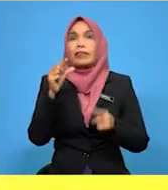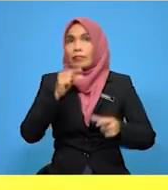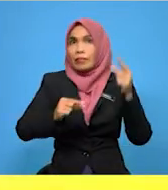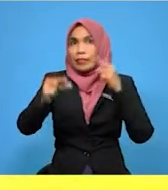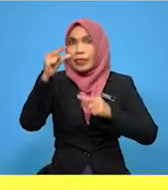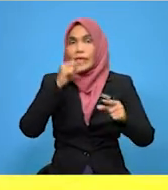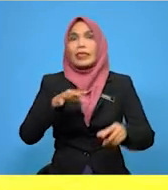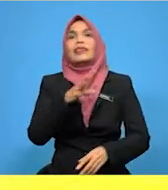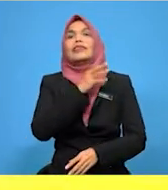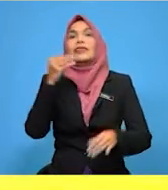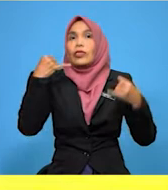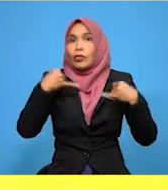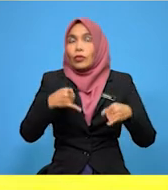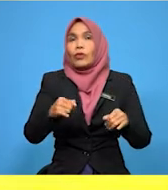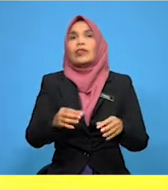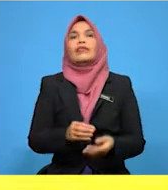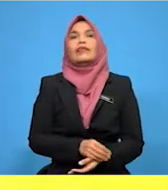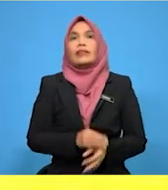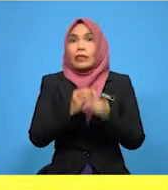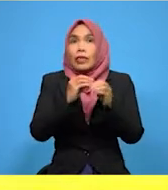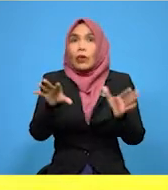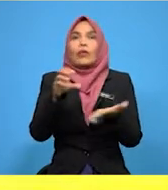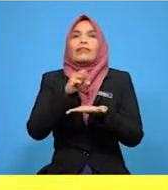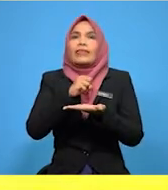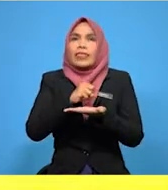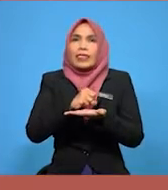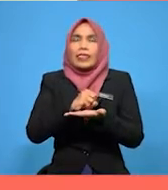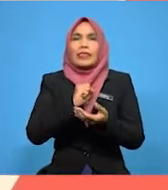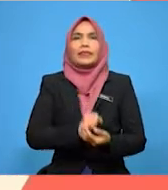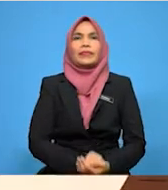dan menjual telur sajian.